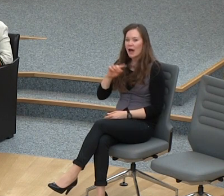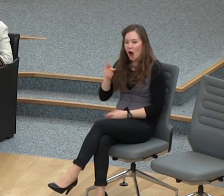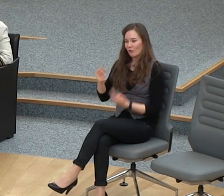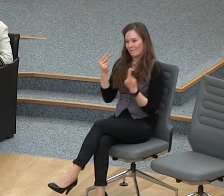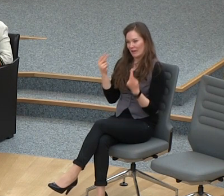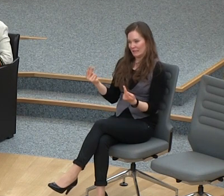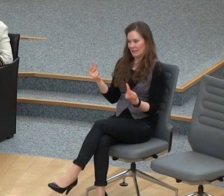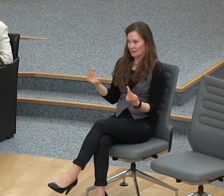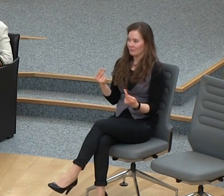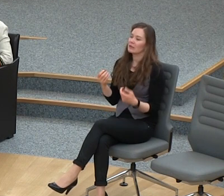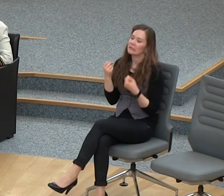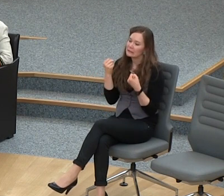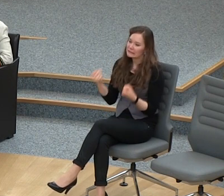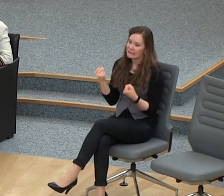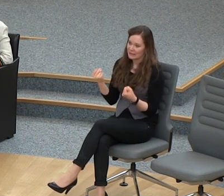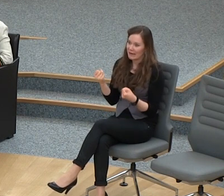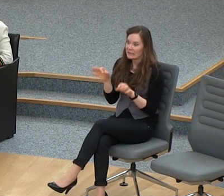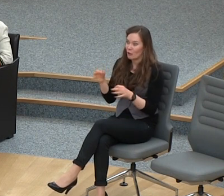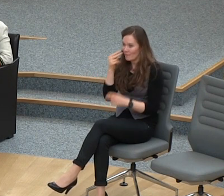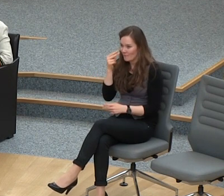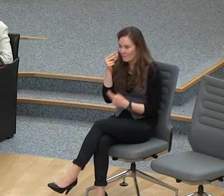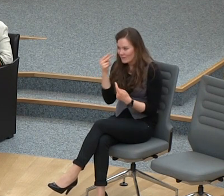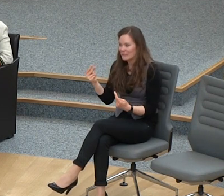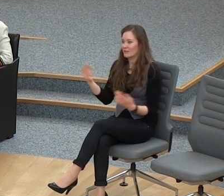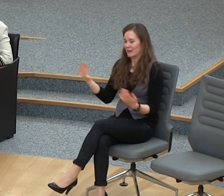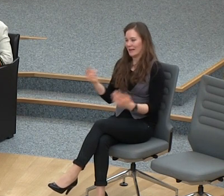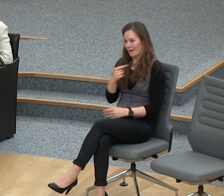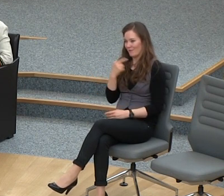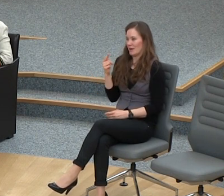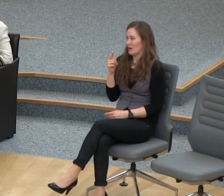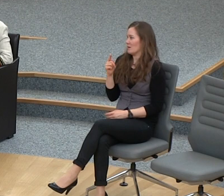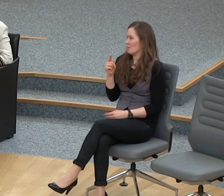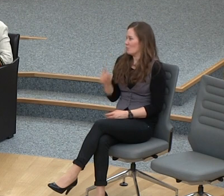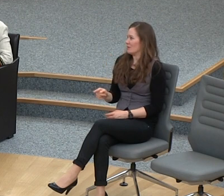wichtig, auf jeden Fall ganz konkret, als wir sagen, wir müssen das